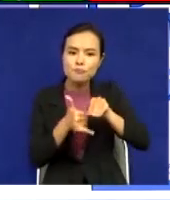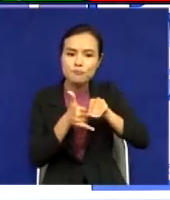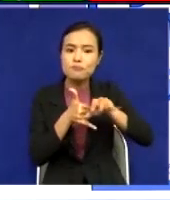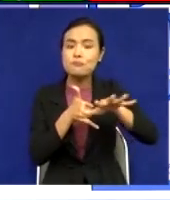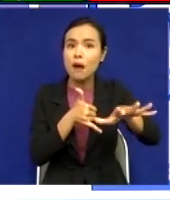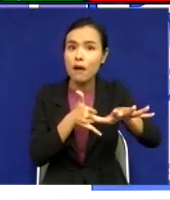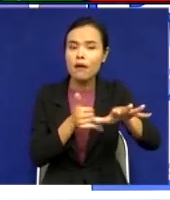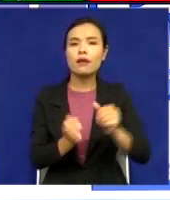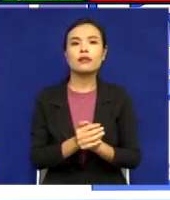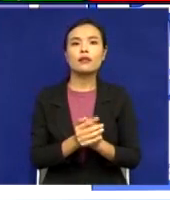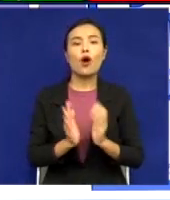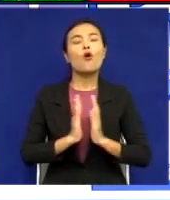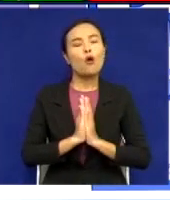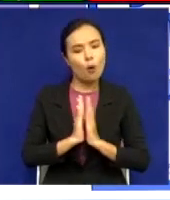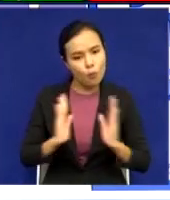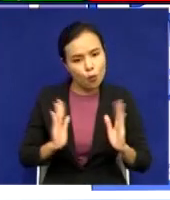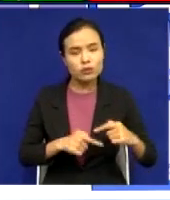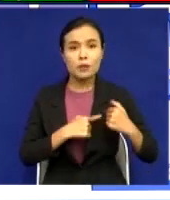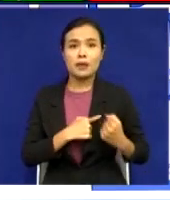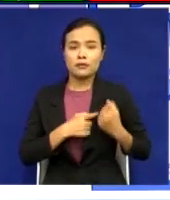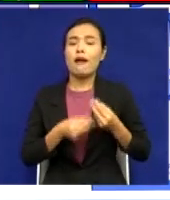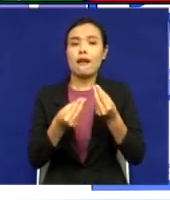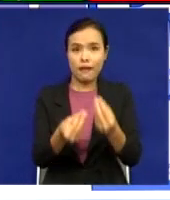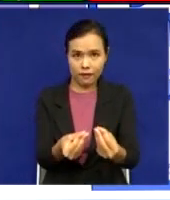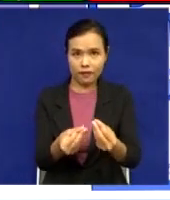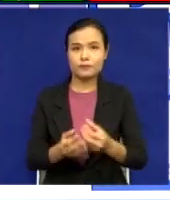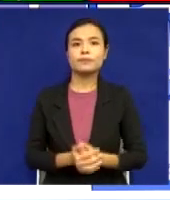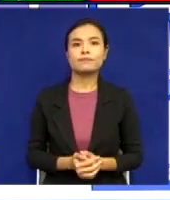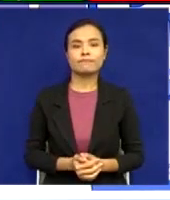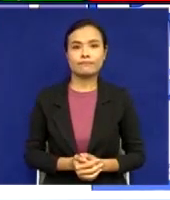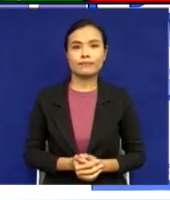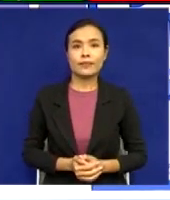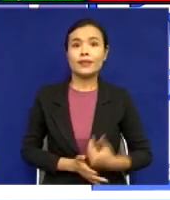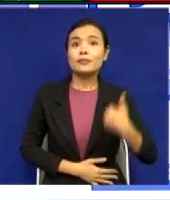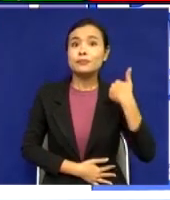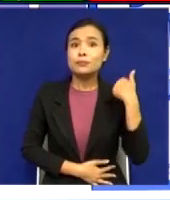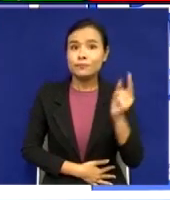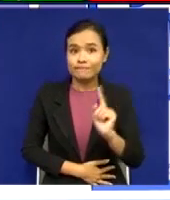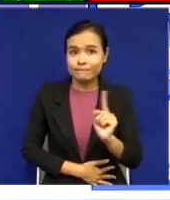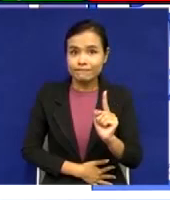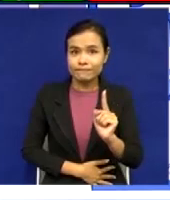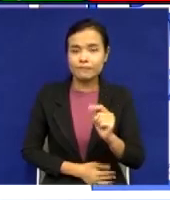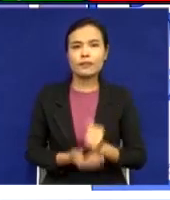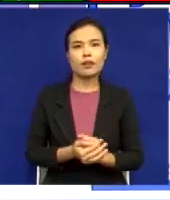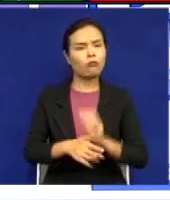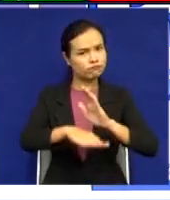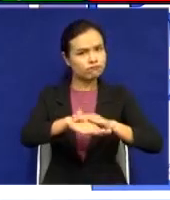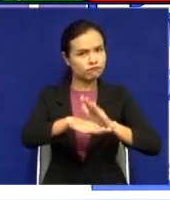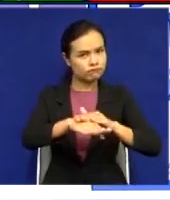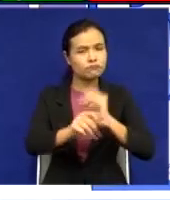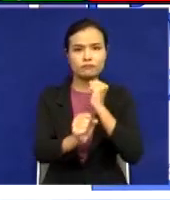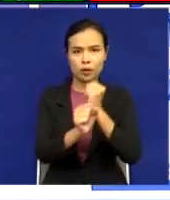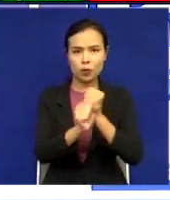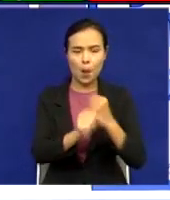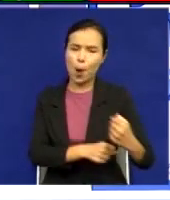นอกจากการขอบคุณแล้วการให้กำลังใจแล้วเนี่ยนะครับก็จะต้องมีการกำชับให้ปฏิบัติหน้าที่อย่างเข้